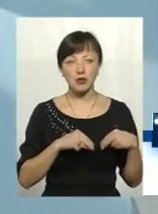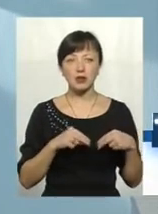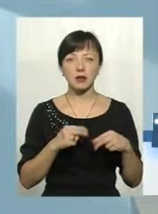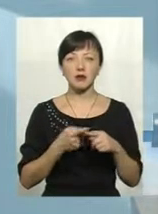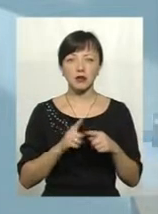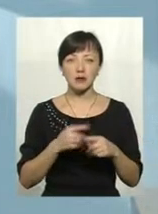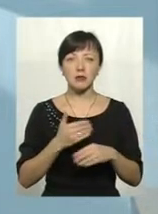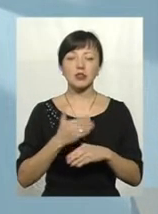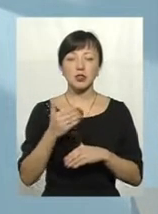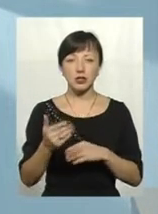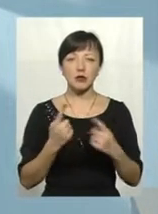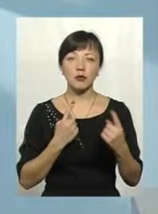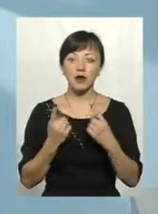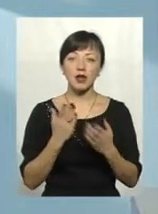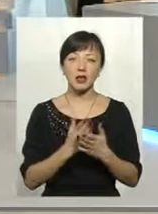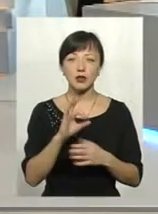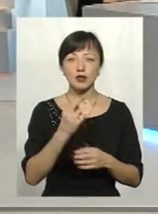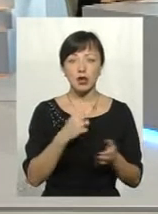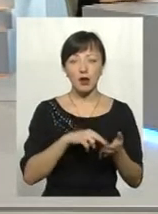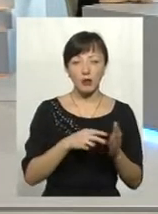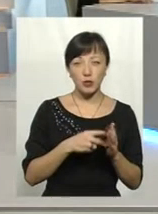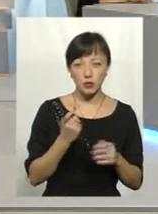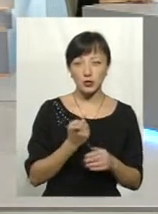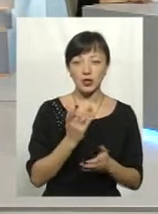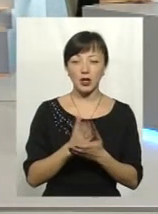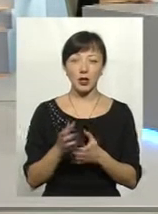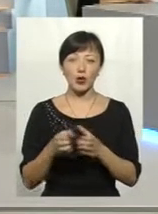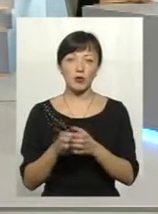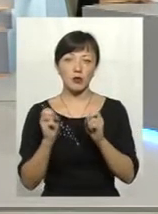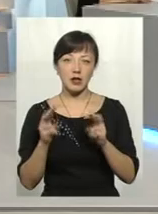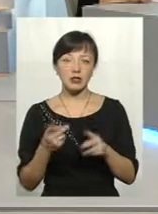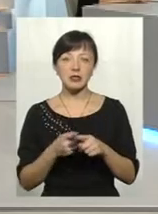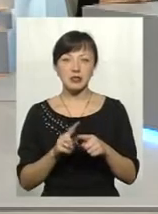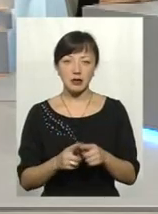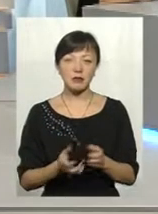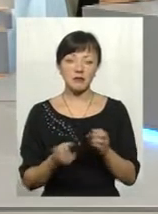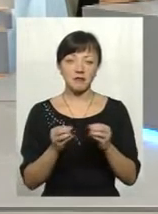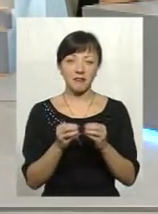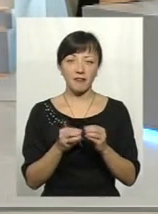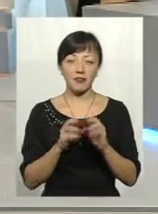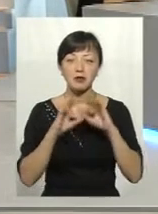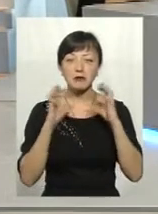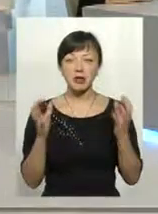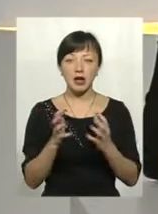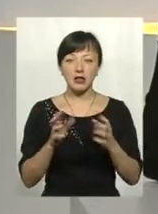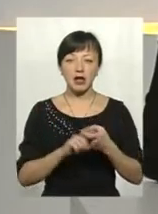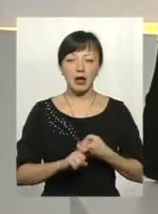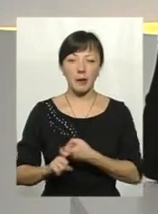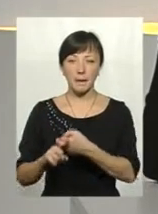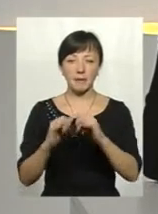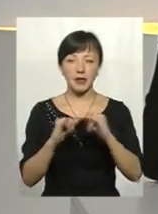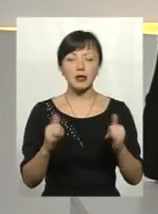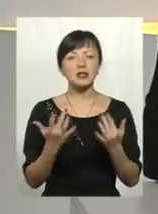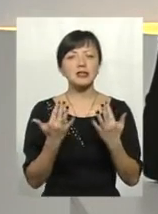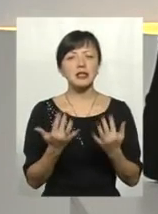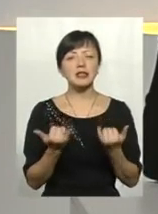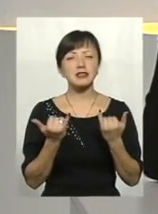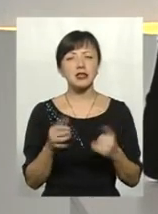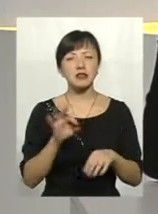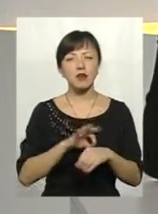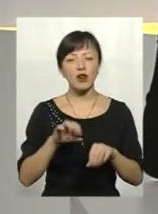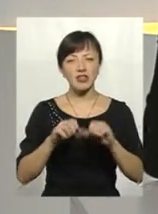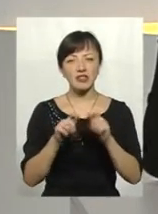це будемо трішечки пізніше говорити. Є соціально-економічні і наявність груп ризику. Це все підтримує епідемію. Скільки зараз хворих з відкритою формою